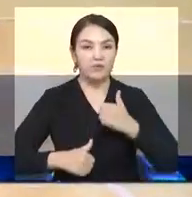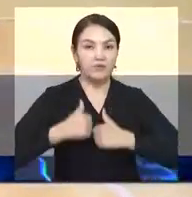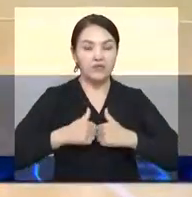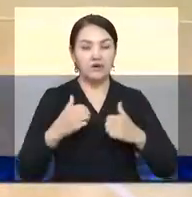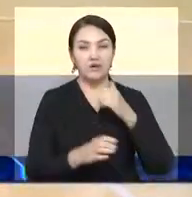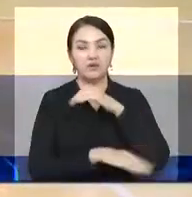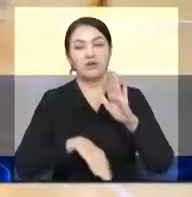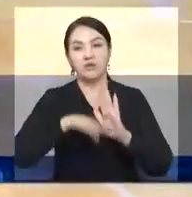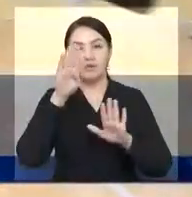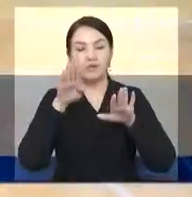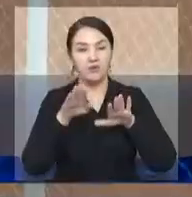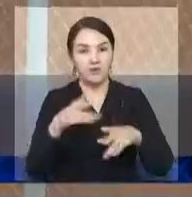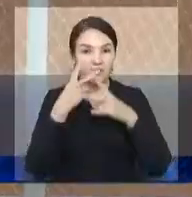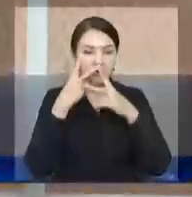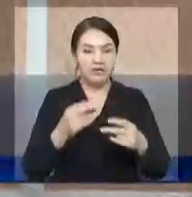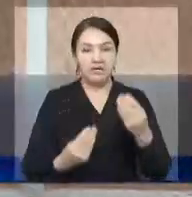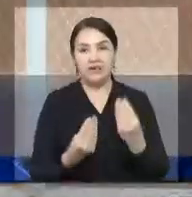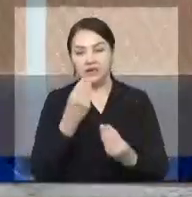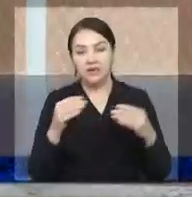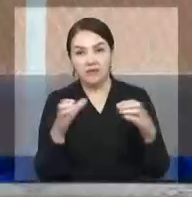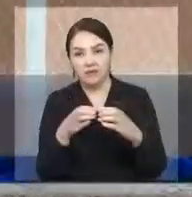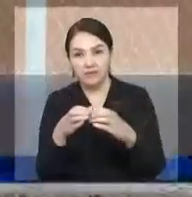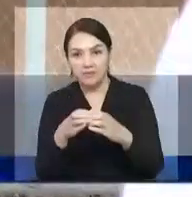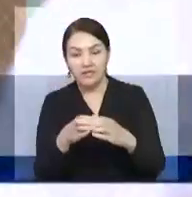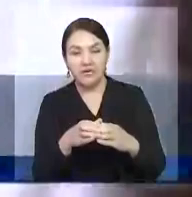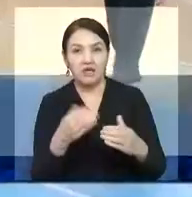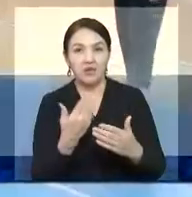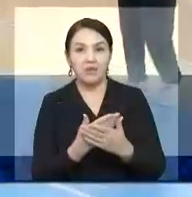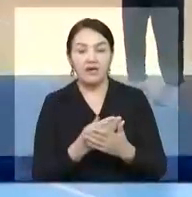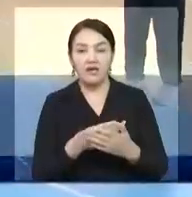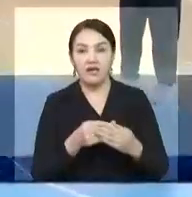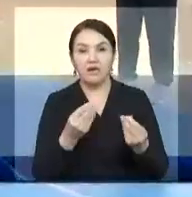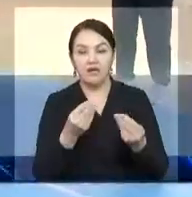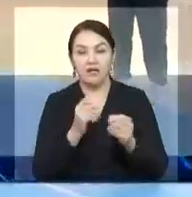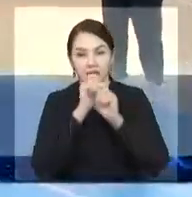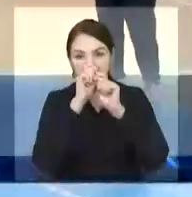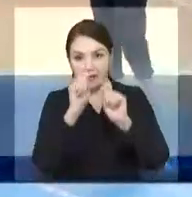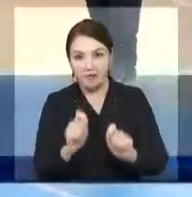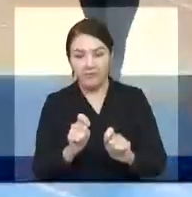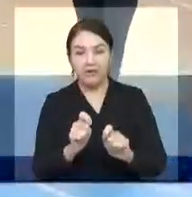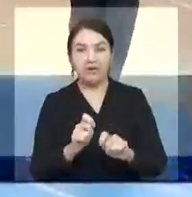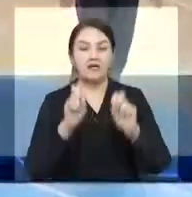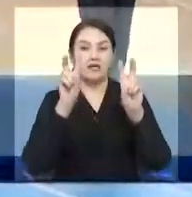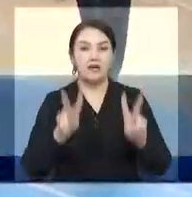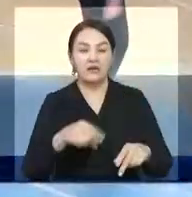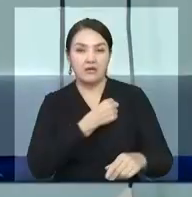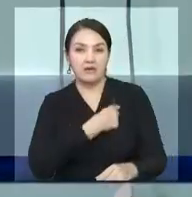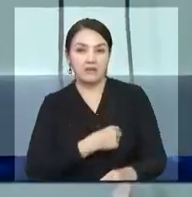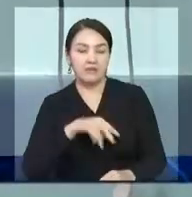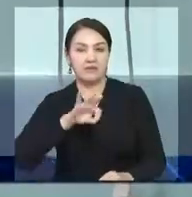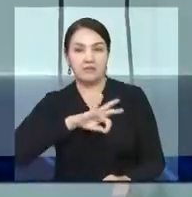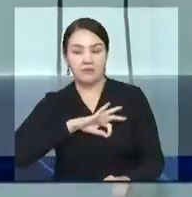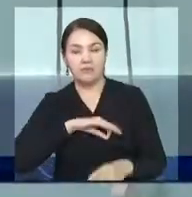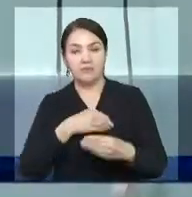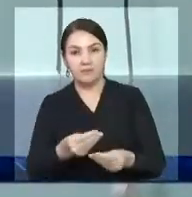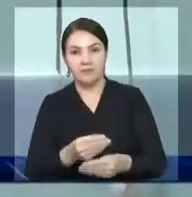соңында үздік өнер көрсеткен ойыншылар мен команда мүшелеріне кәсіподақ тарапынан ақшалай сыйлық пен арнайы диплом, медальдар